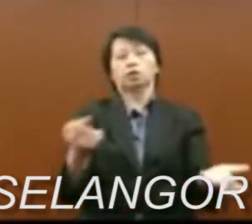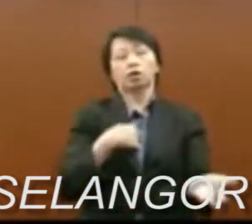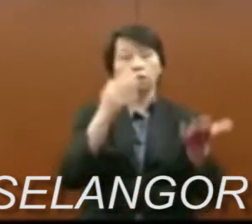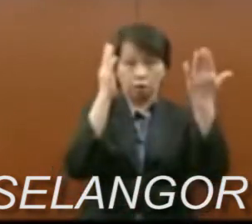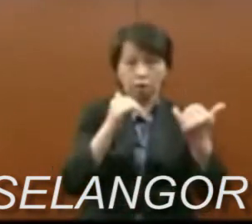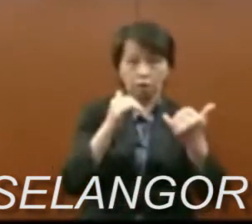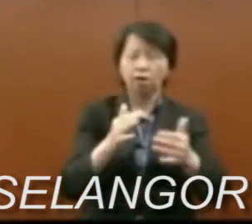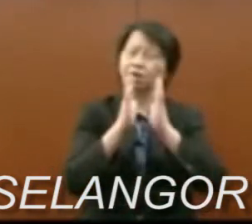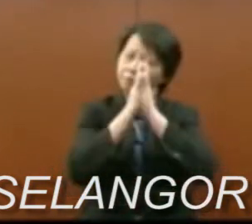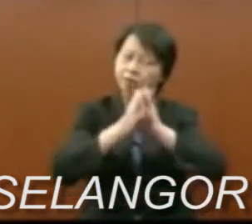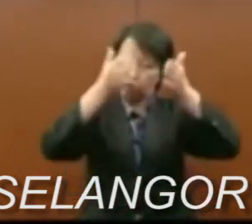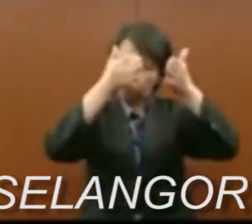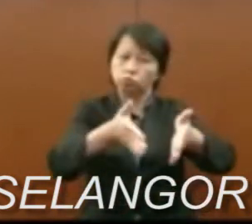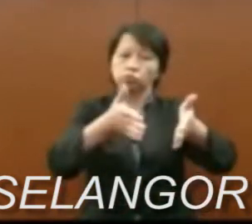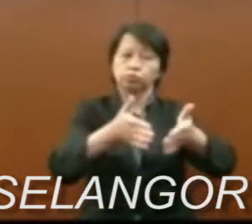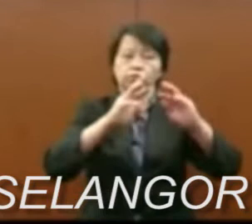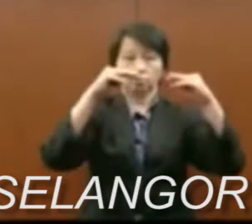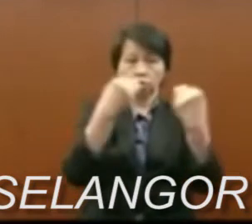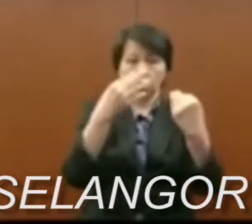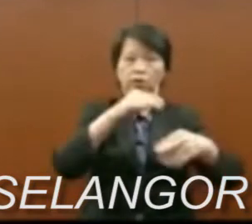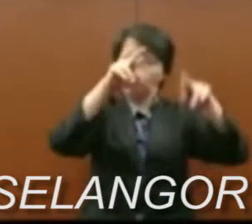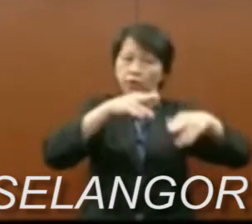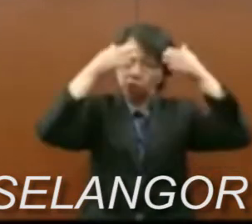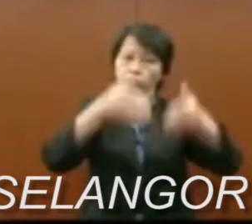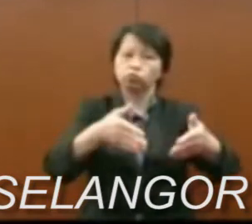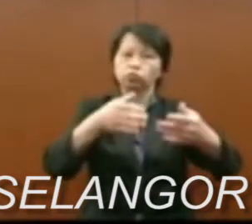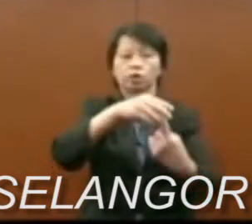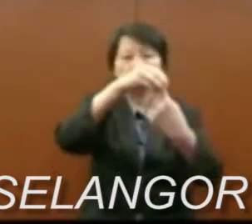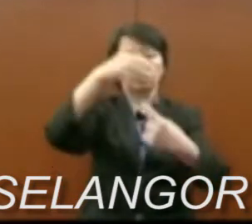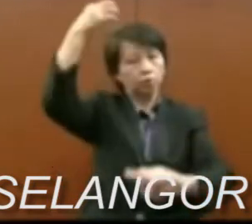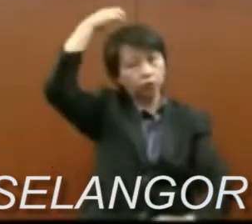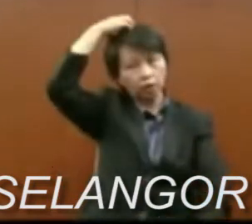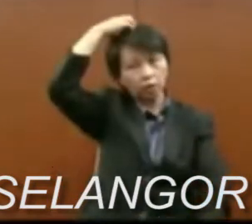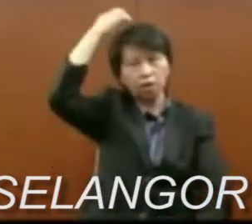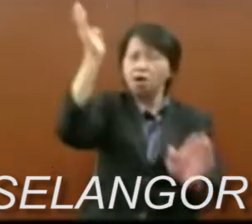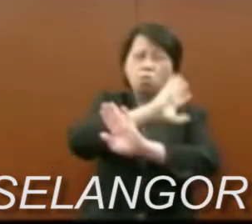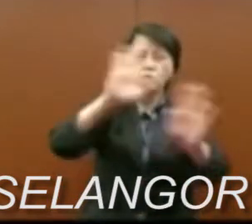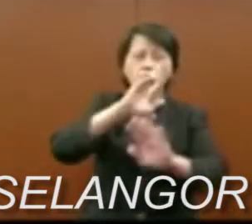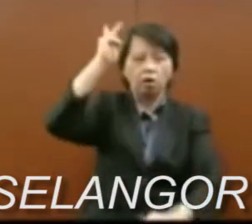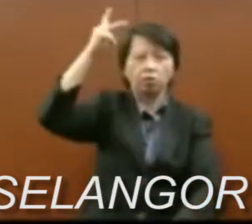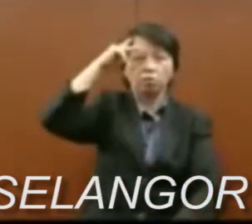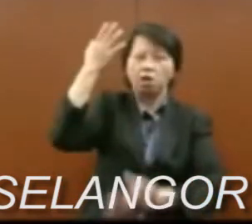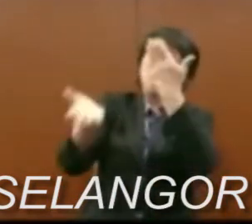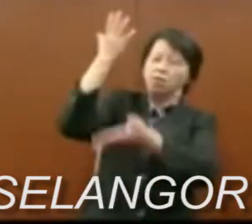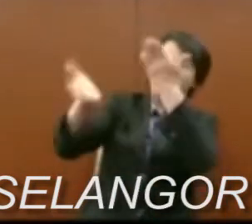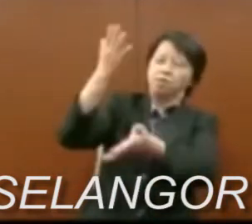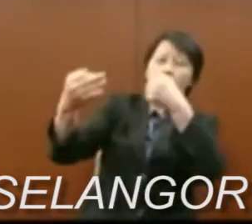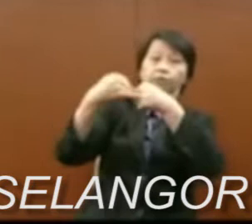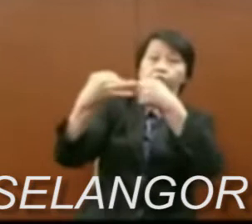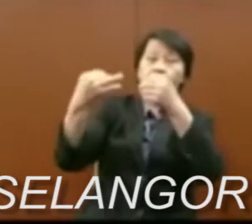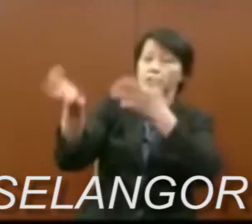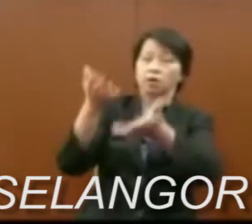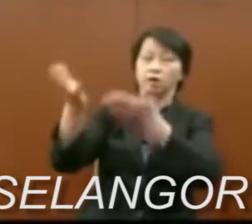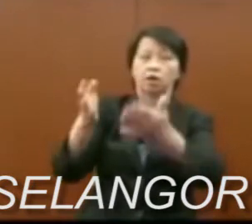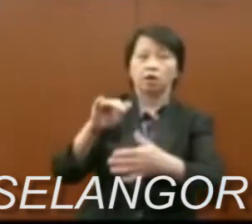harap ditumpukan kepada isu masyarakat dan juga rakyat, khususnya di negeri Selangor. Bukannya nak buat fitnah, bukannya nak buat